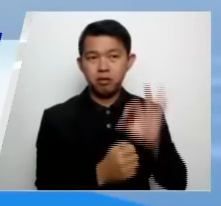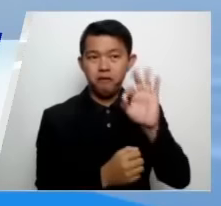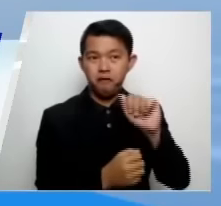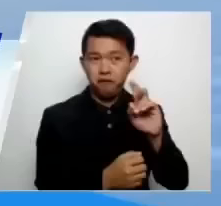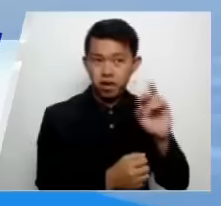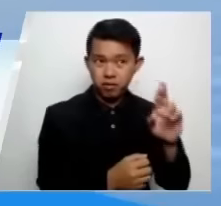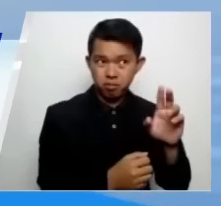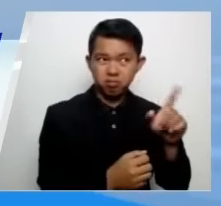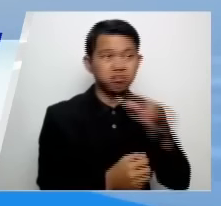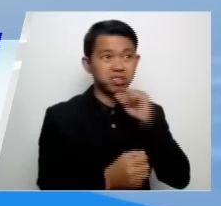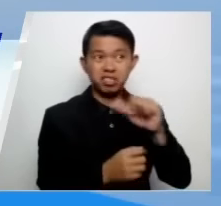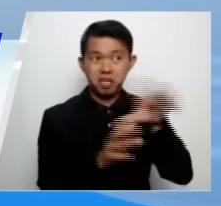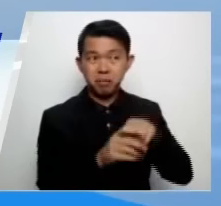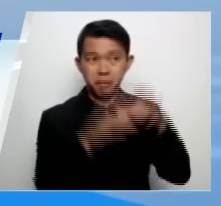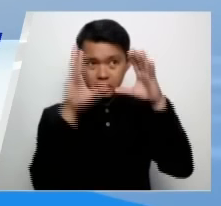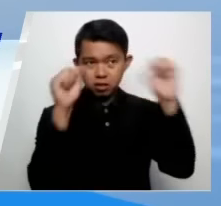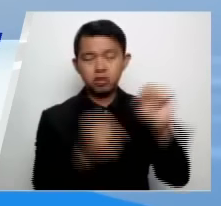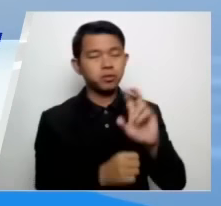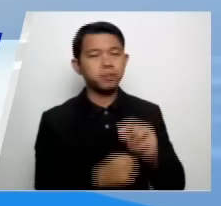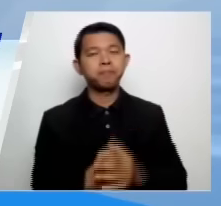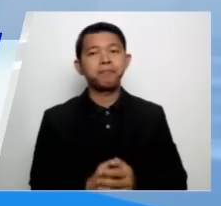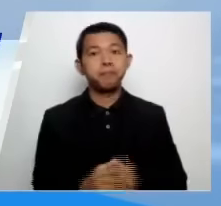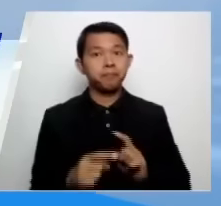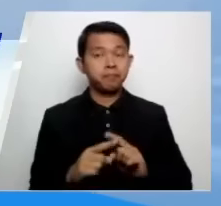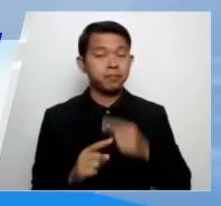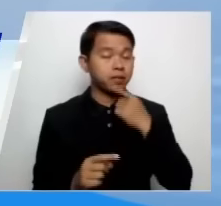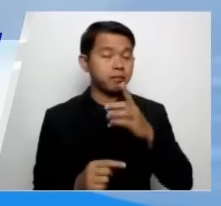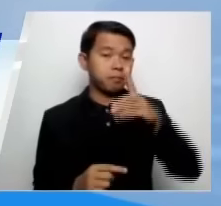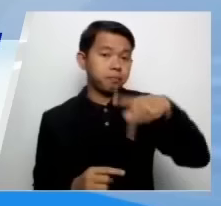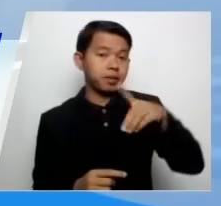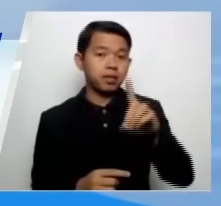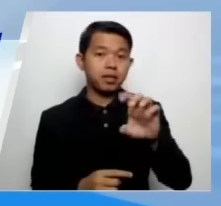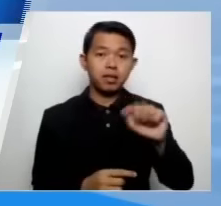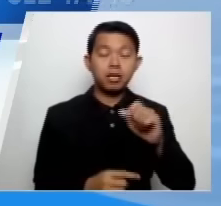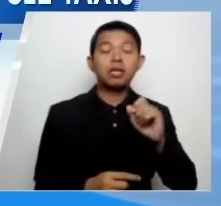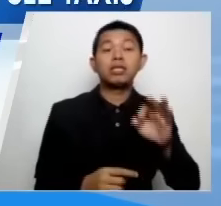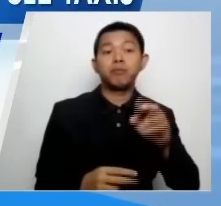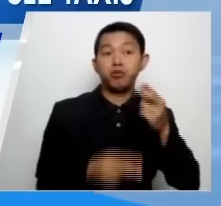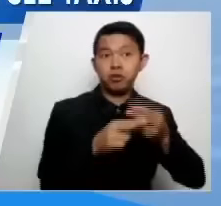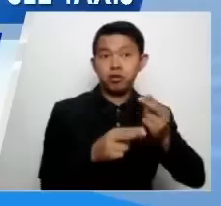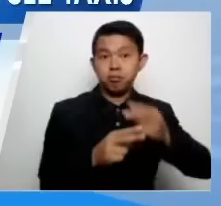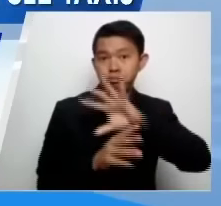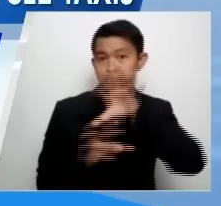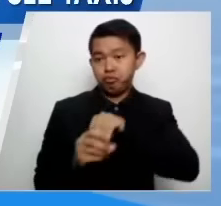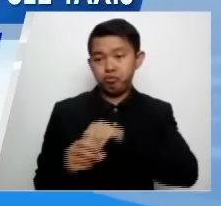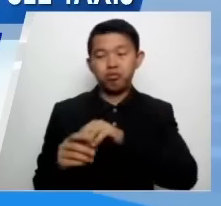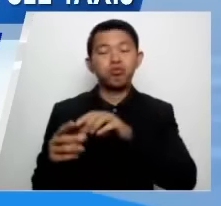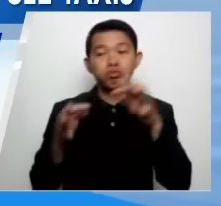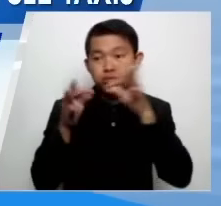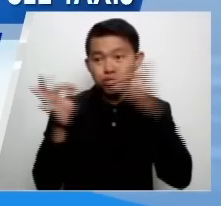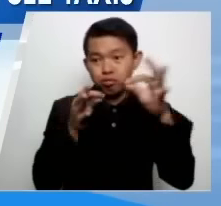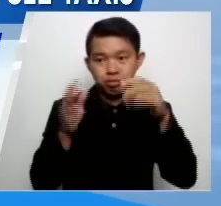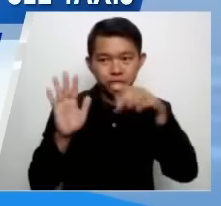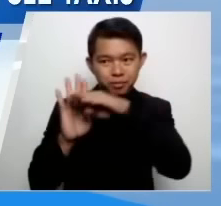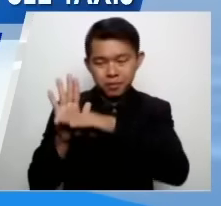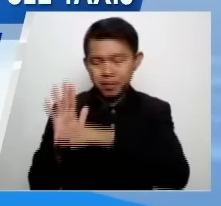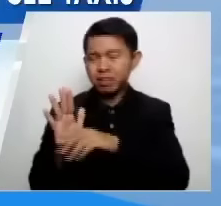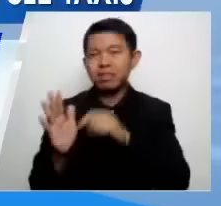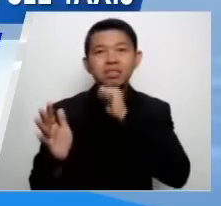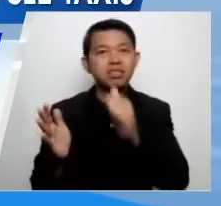pa ng PIDEA, kapag ang isang pangalan ay nailagay sa drug watch list, hinding-hindi na ito mabubura. Maari lang mabago